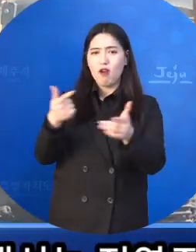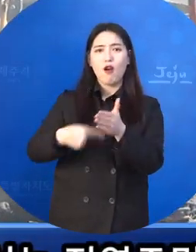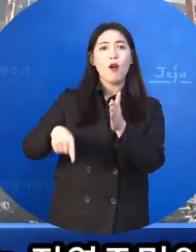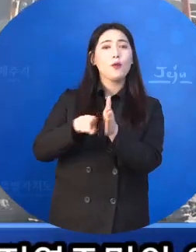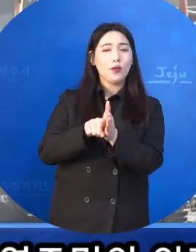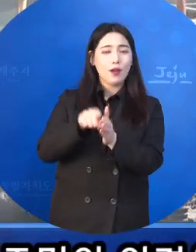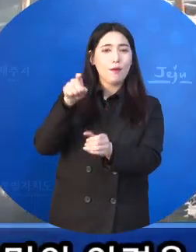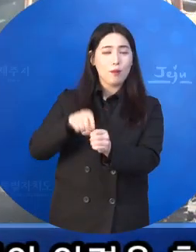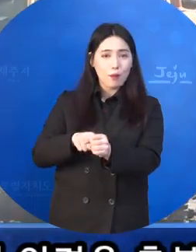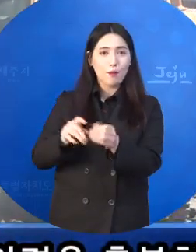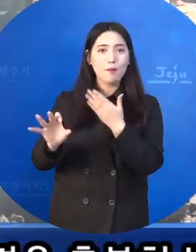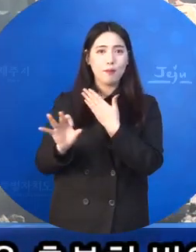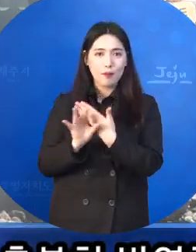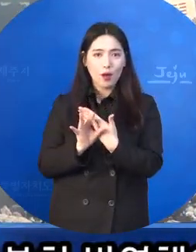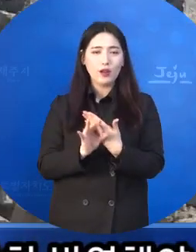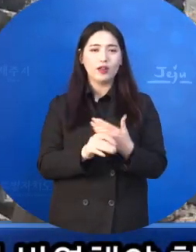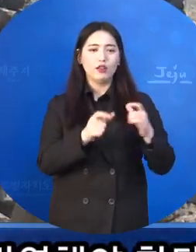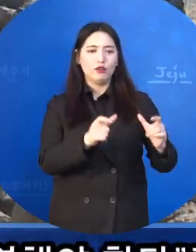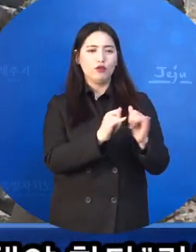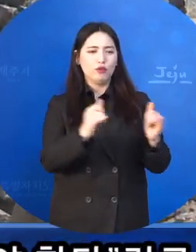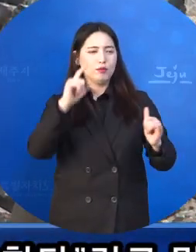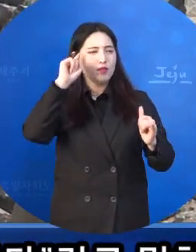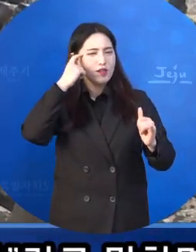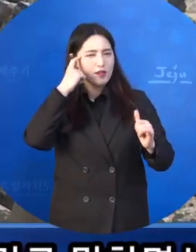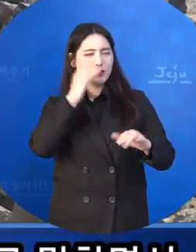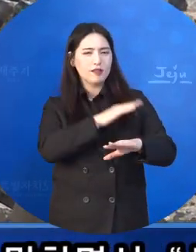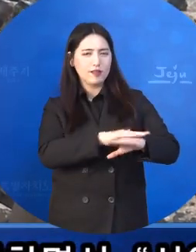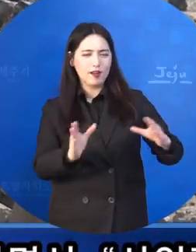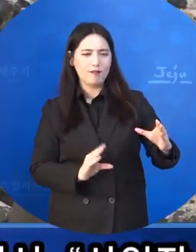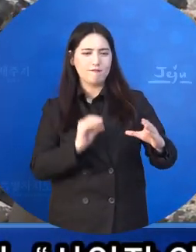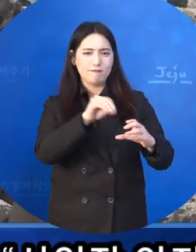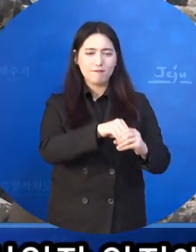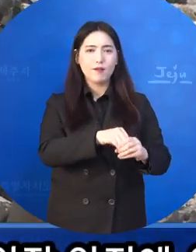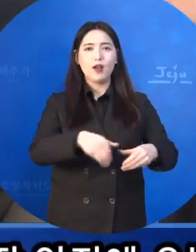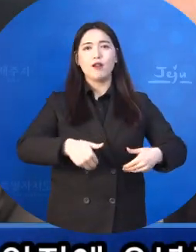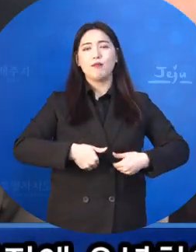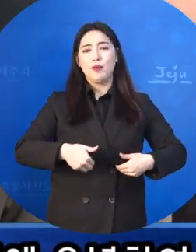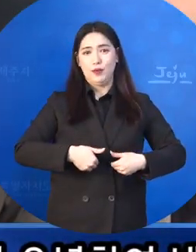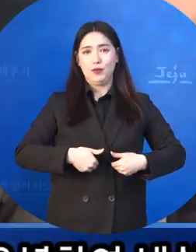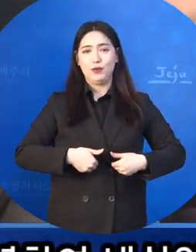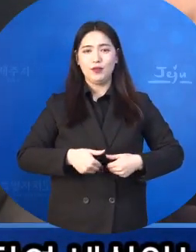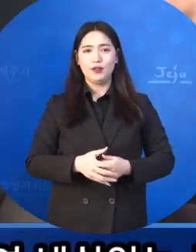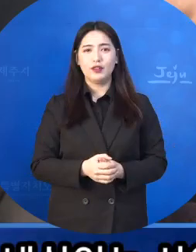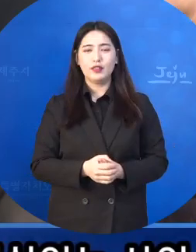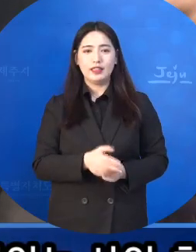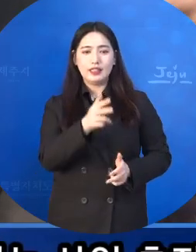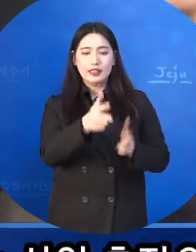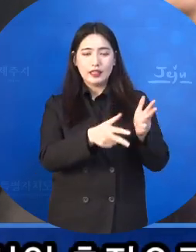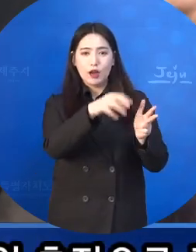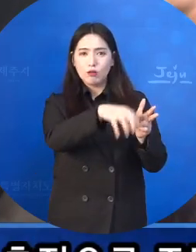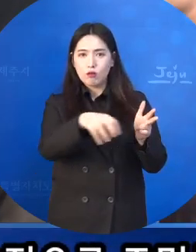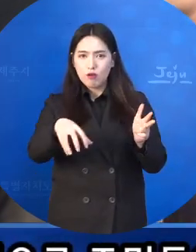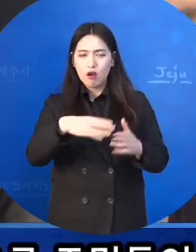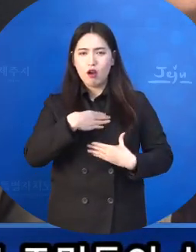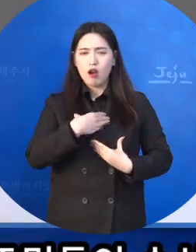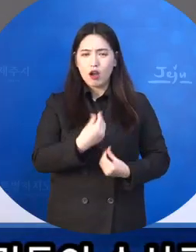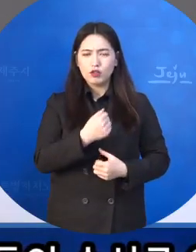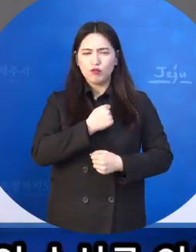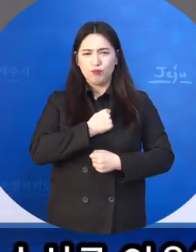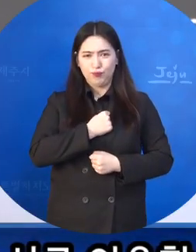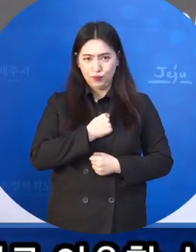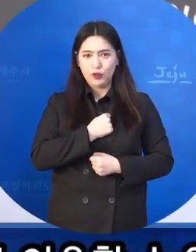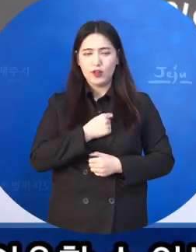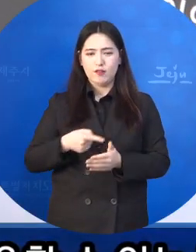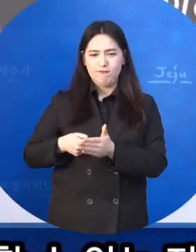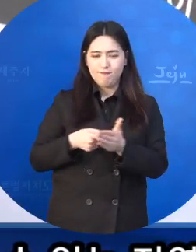효과가 극대화되기 위해서는 지역 주민의 의견을 충분히 반영해야 한다고 말하면서 사업장 안전에